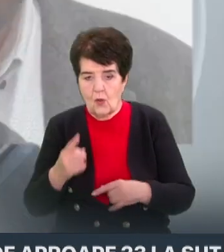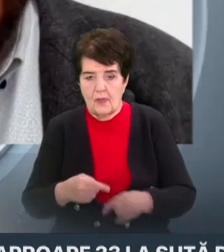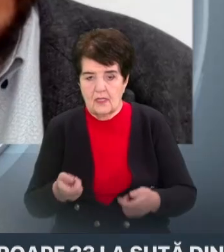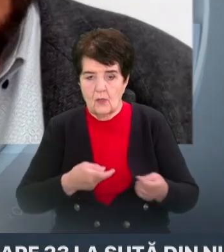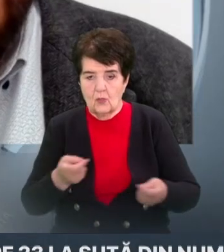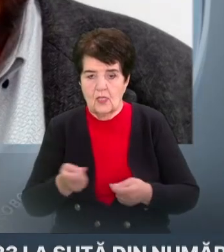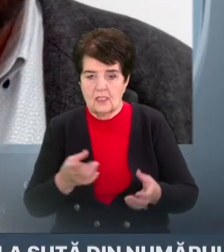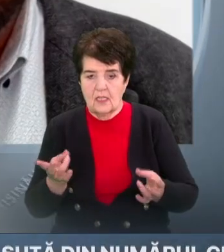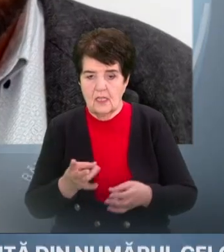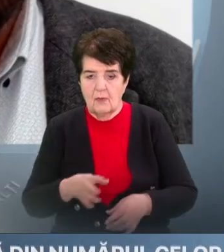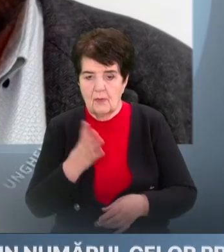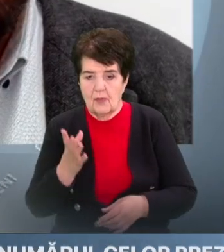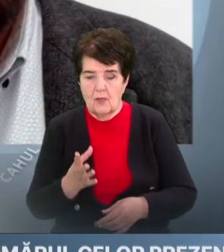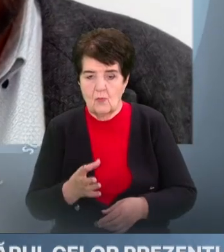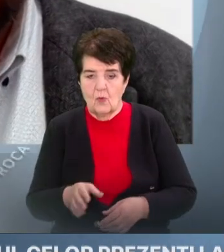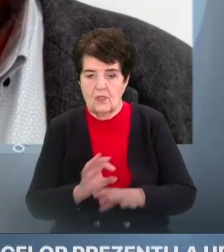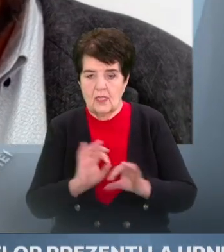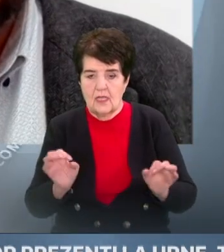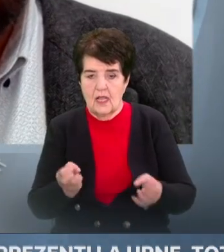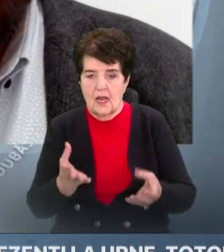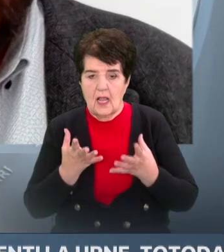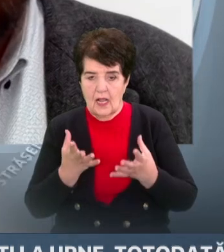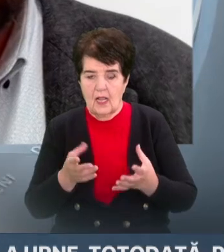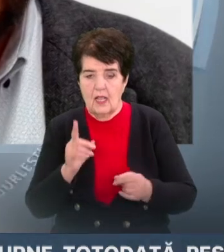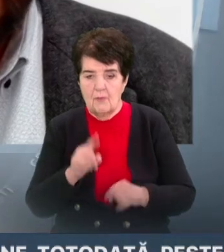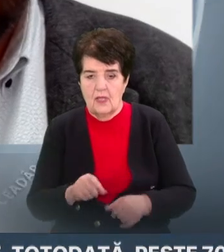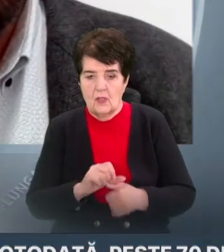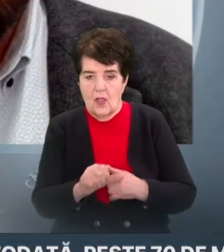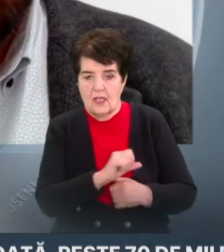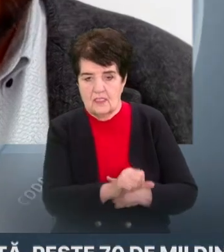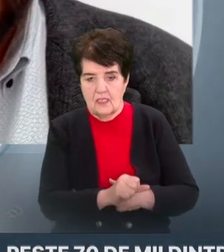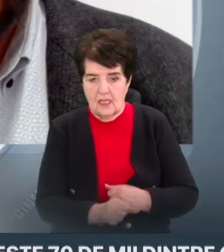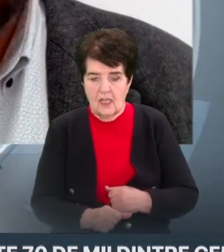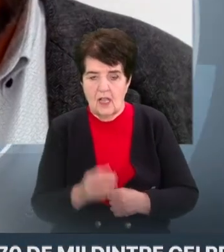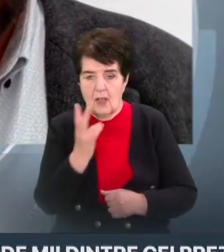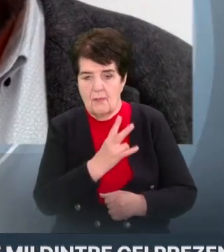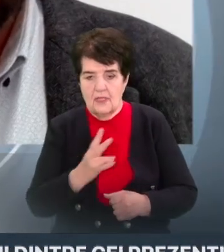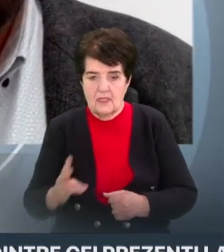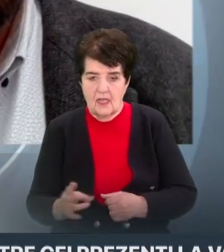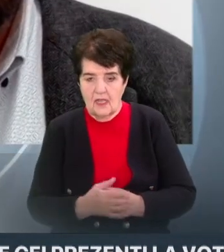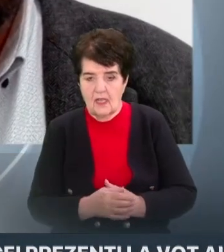mai bine acest caz și să ia măsuri extrem de clare pentru a separa biserica de stat.